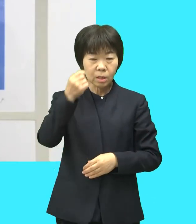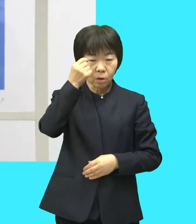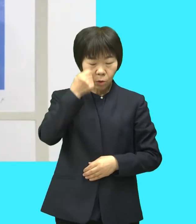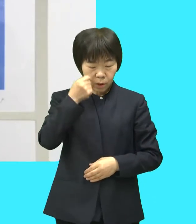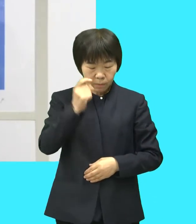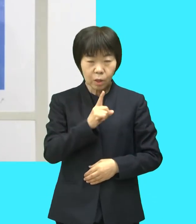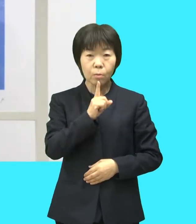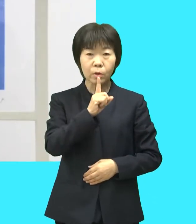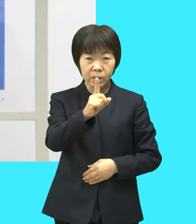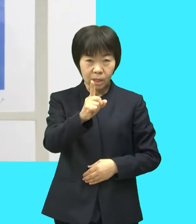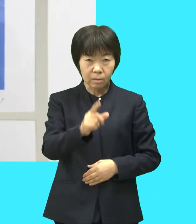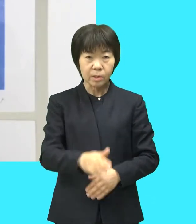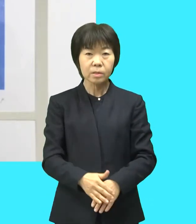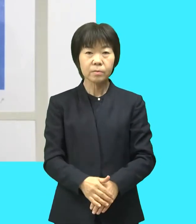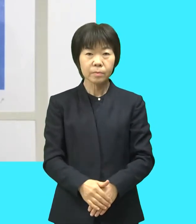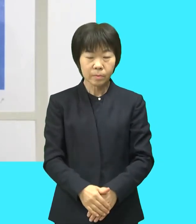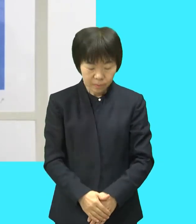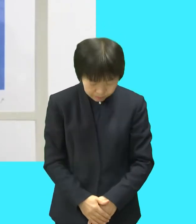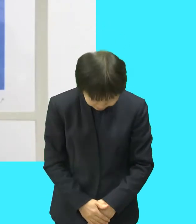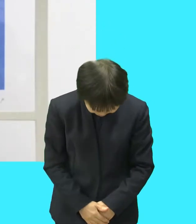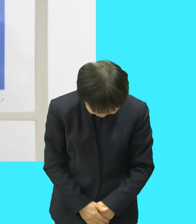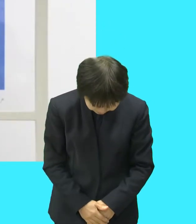し上げます。